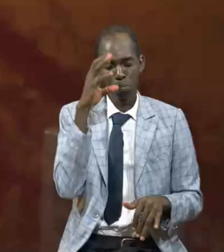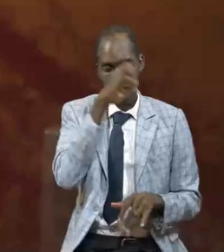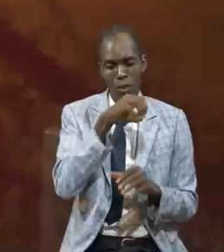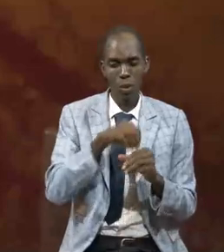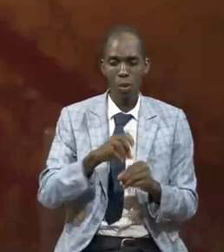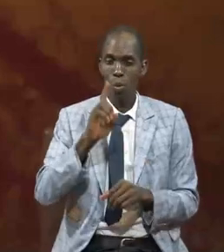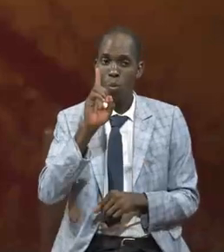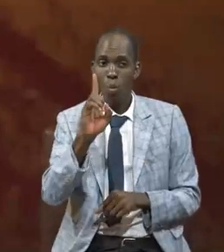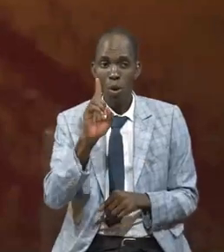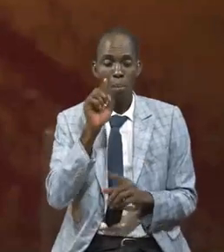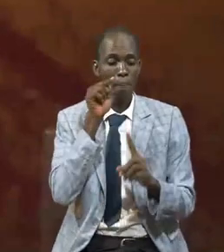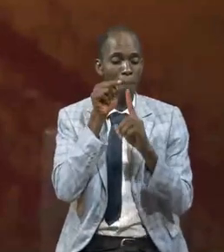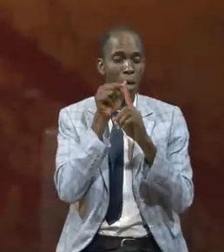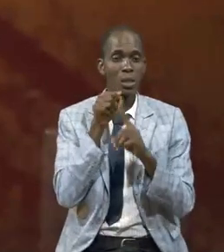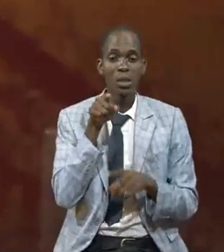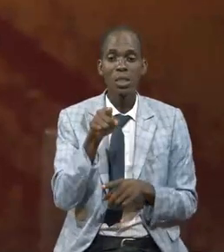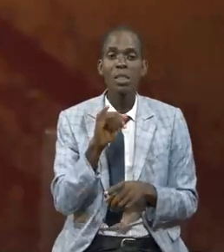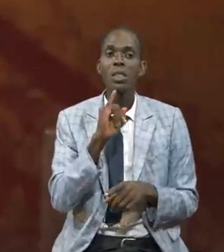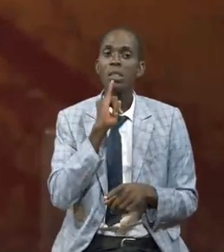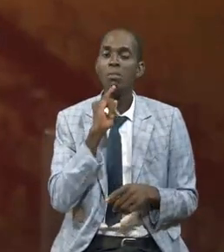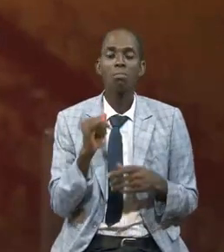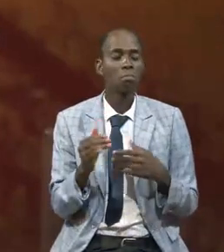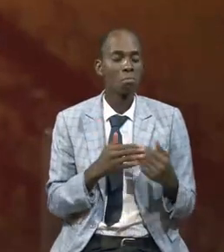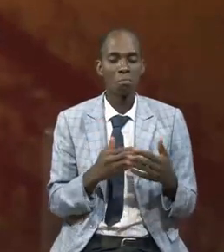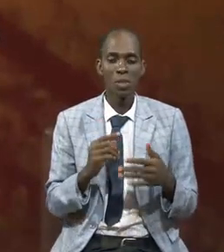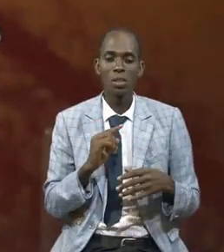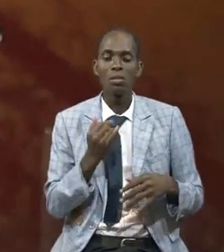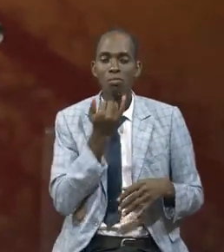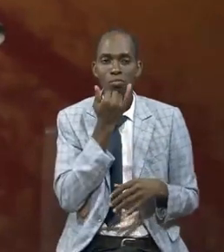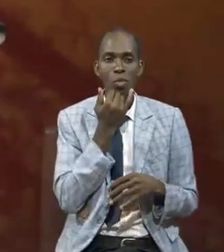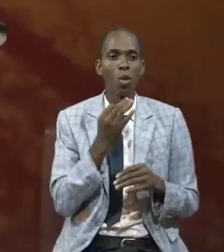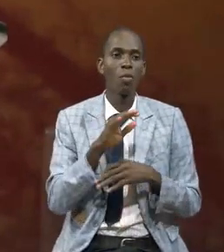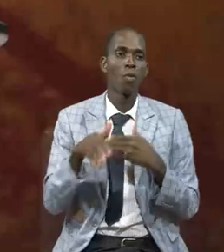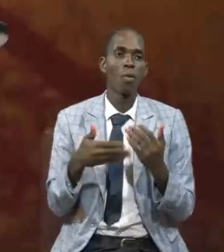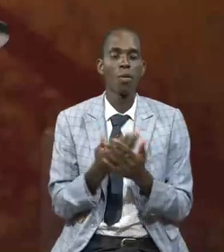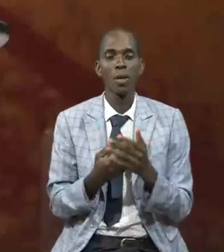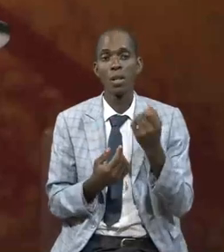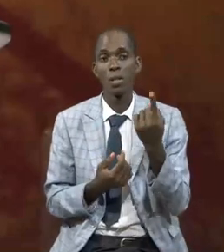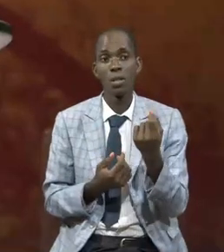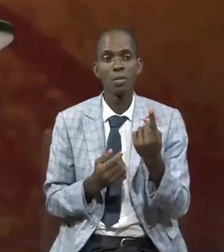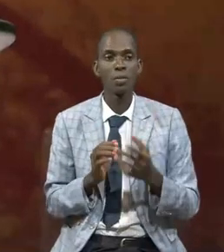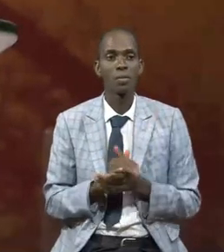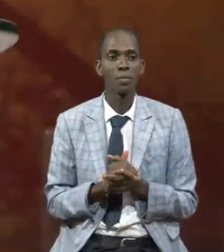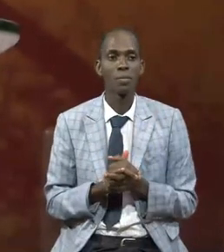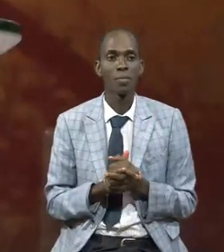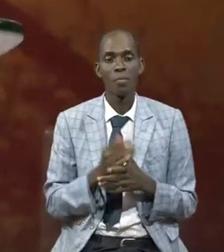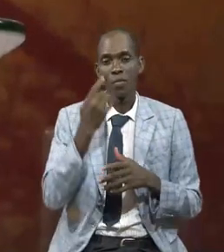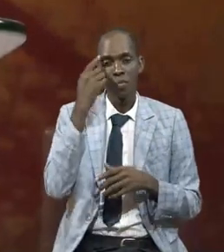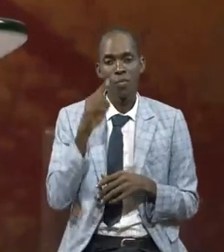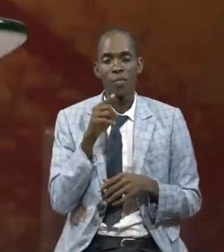seul commandement, devient coupable de tous. 11.